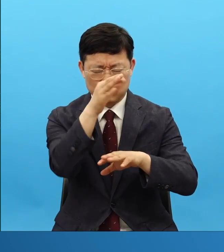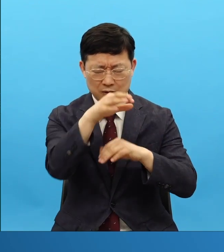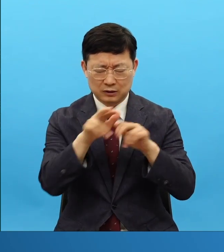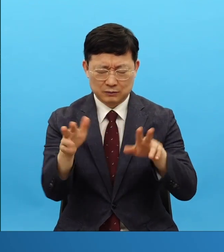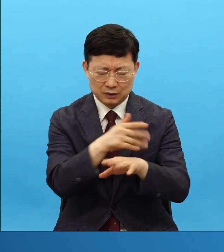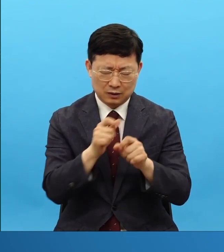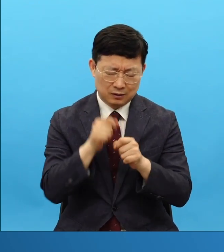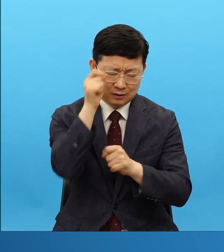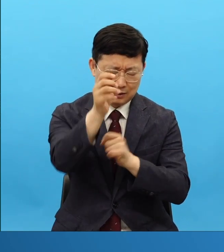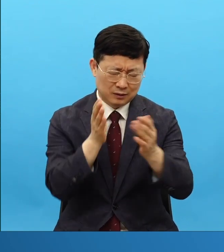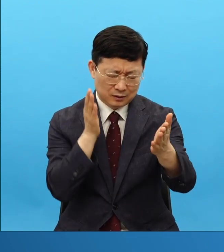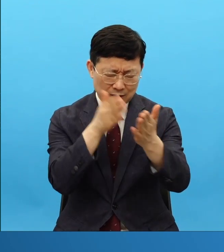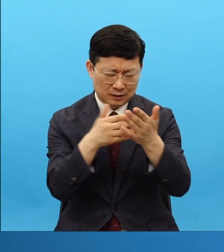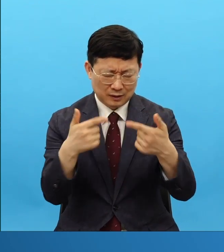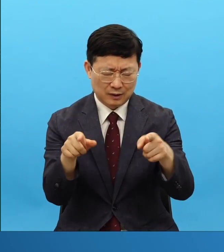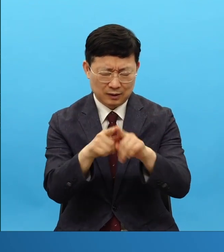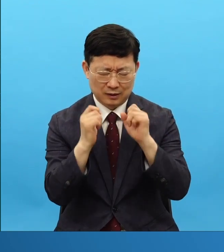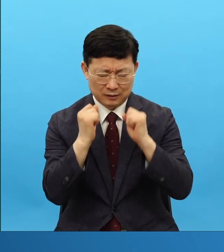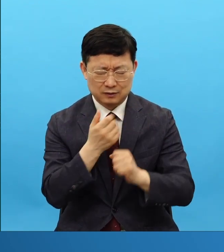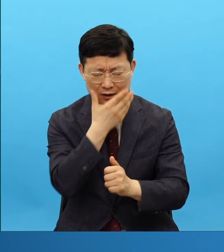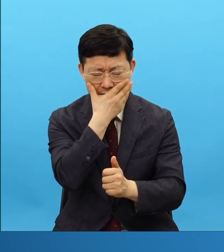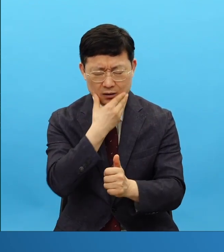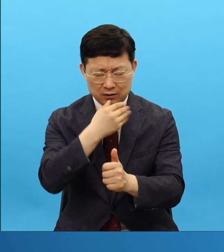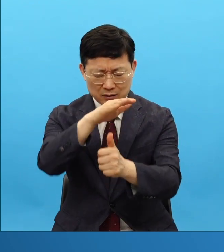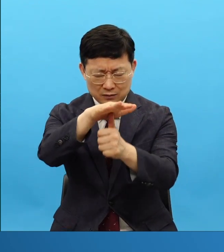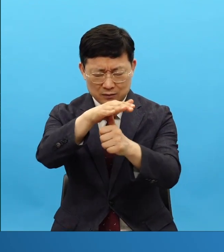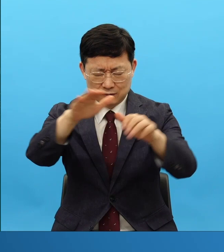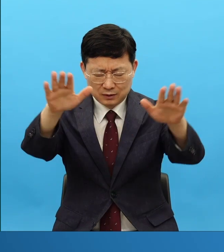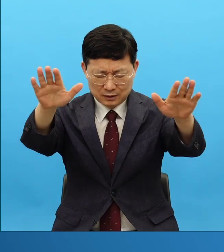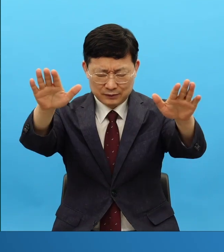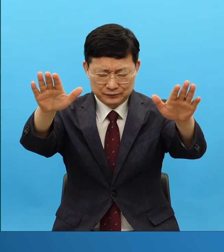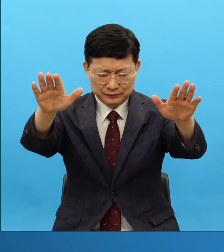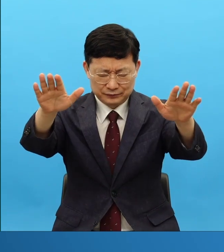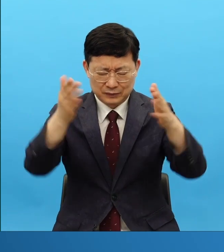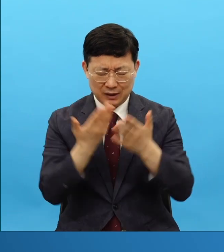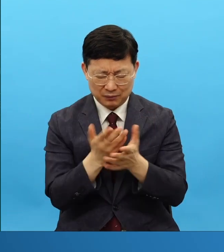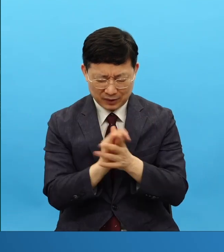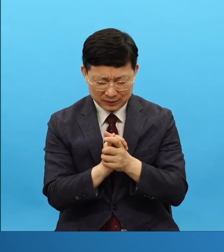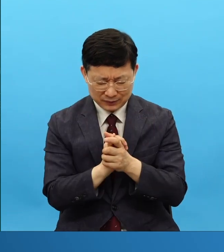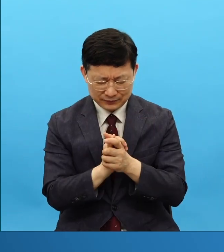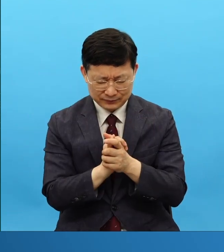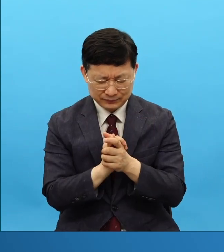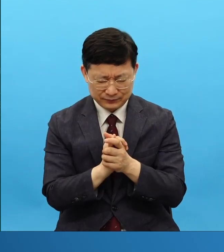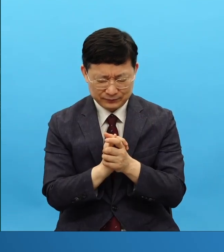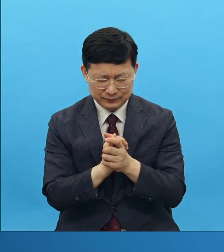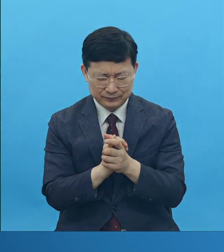지금으로부터 영원토록 함께 있을지어다. now and always forevermore. 아멘.